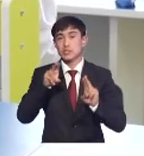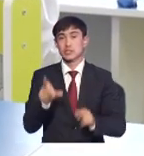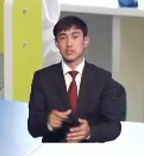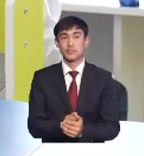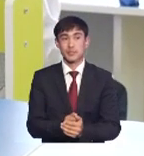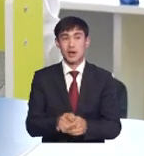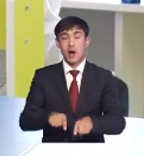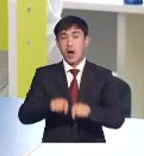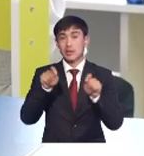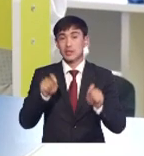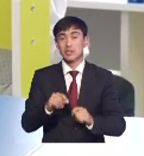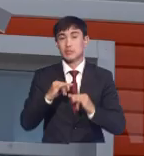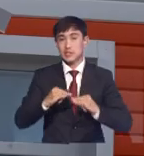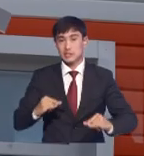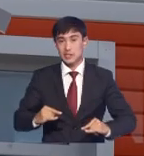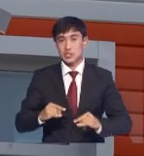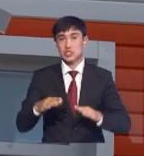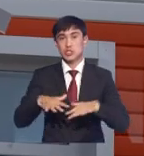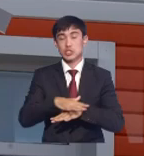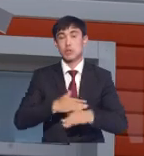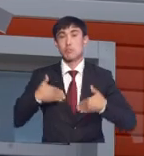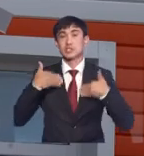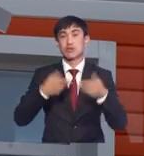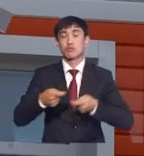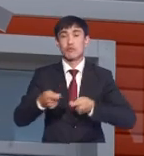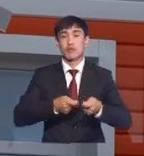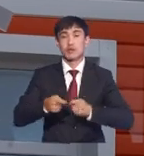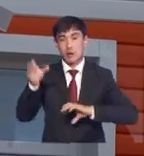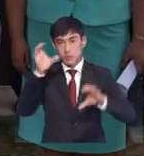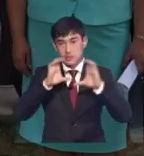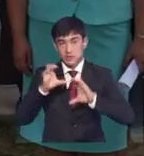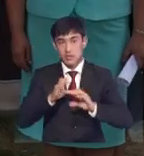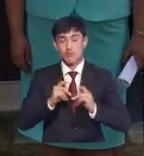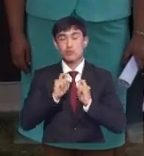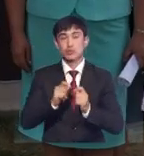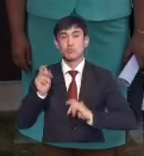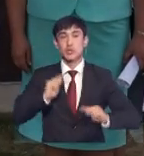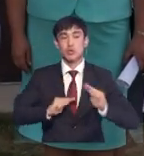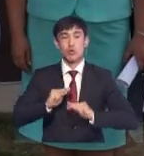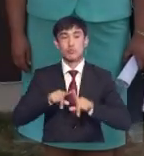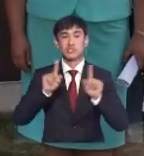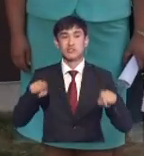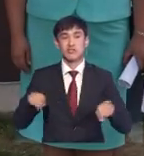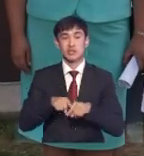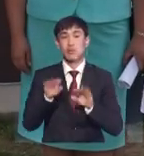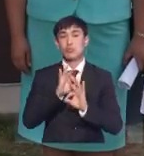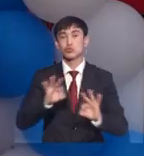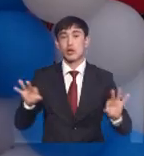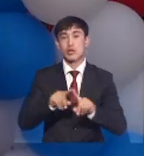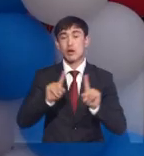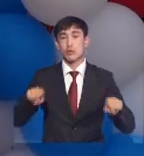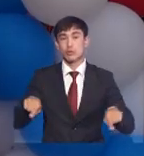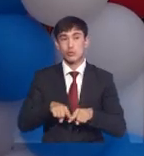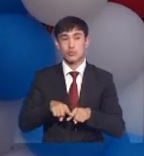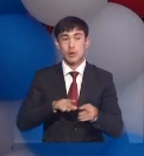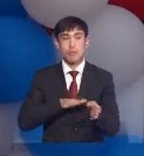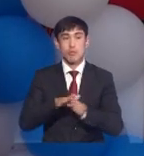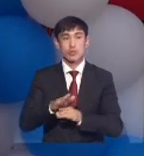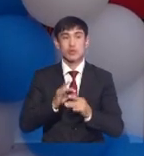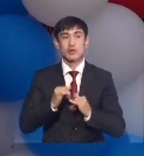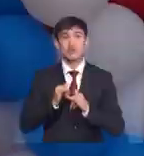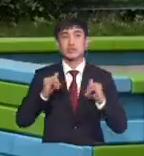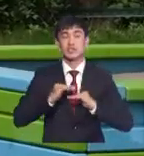С открытием ясли-сада жителей поздравил руководитель управления образования, вручив педагогам сертификат на музыкальную аппаратуру. Для полноценного